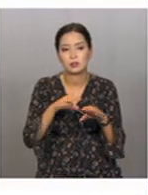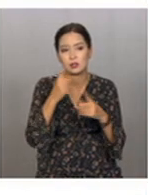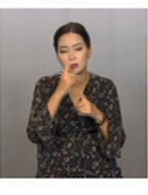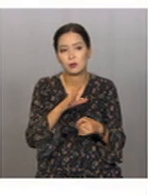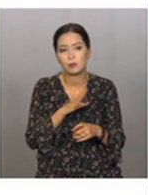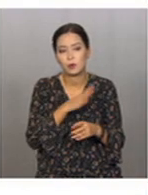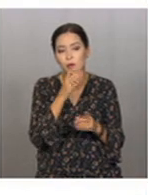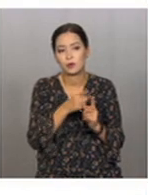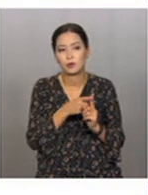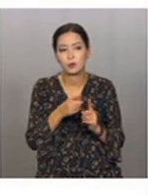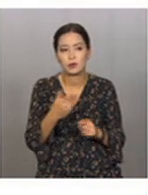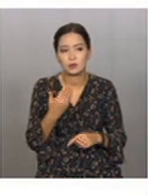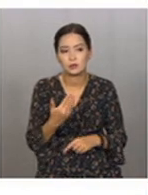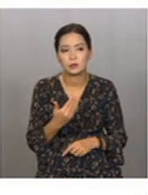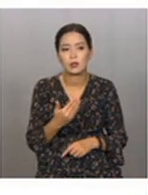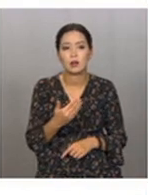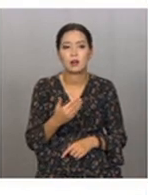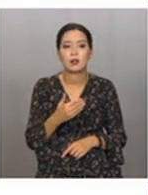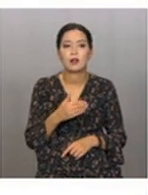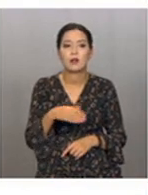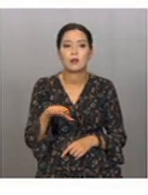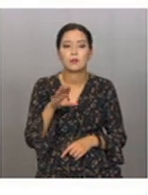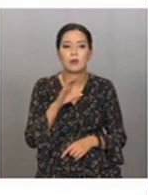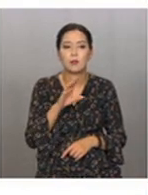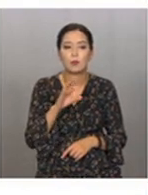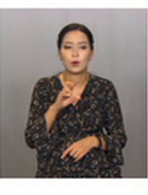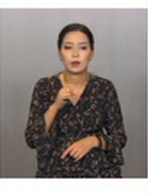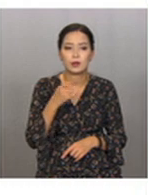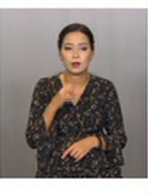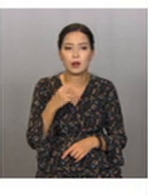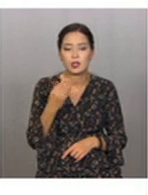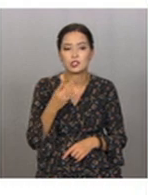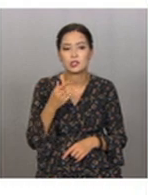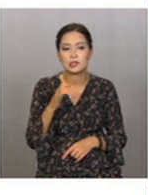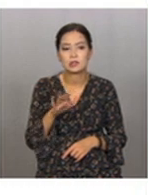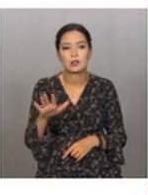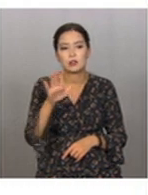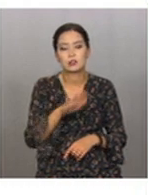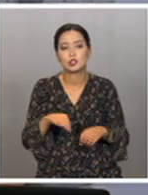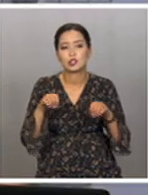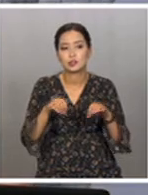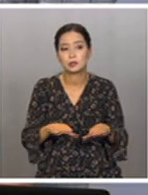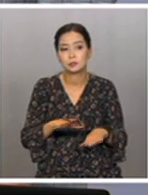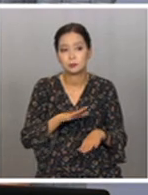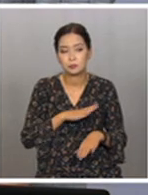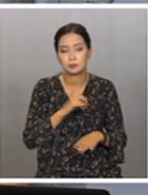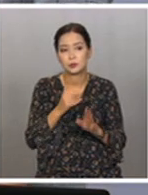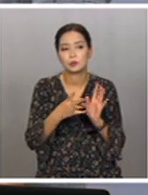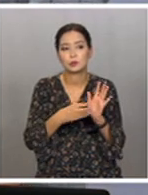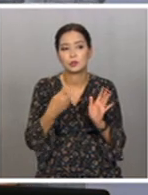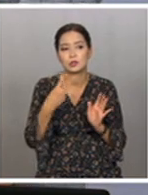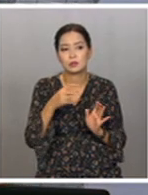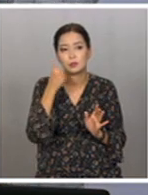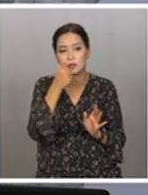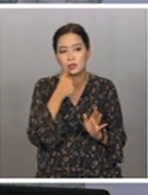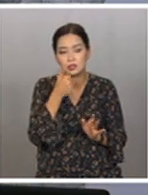уақытта Әлихан Бөкейхан басқаратын шығыс бөлімшесі де кеңестер жағына өту туралы шешім қабылдады. 1920